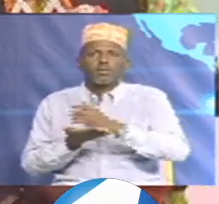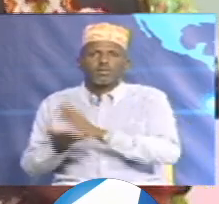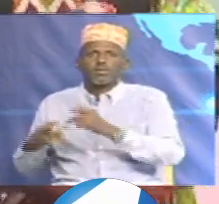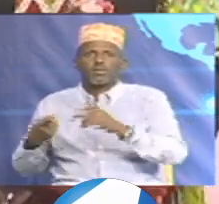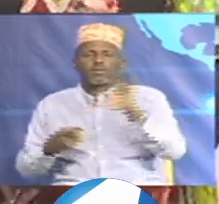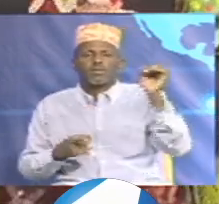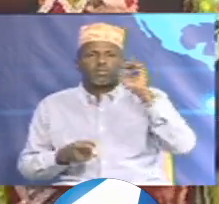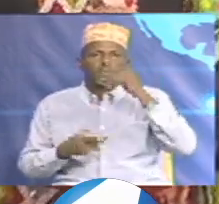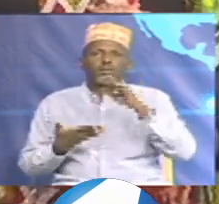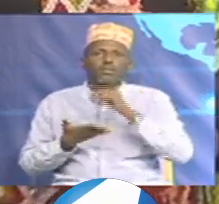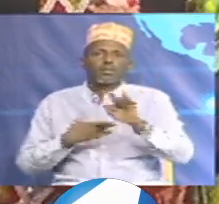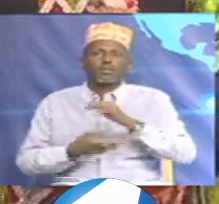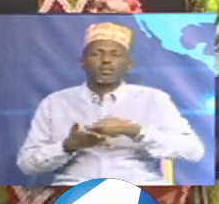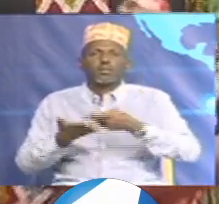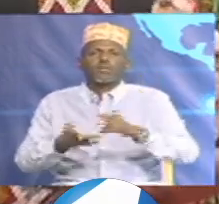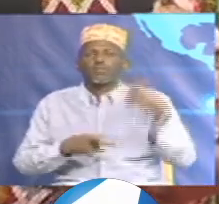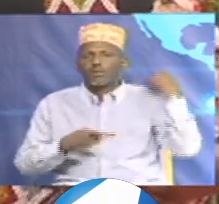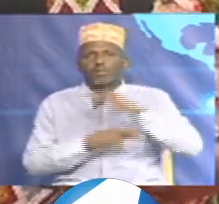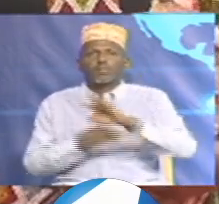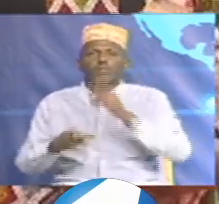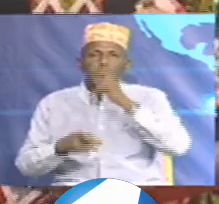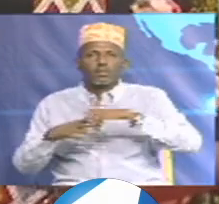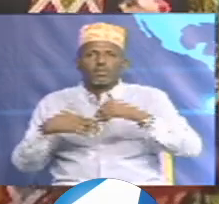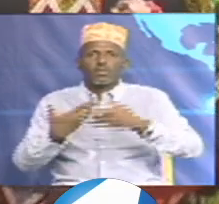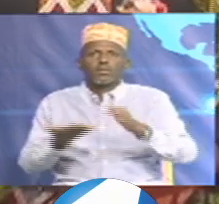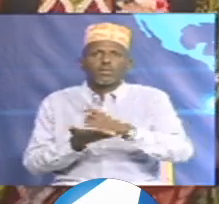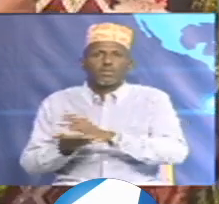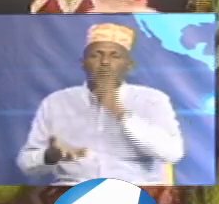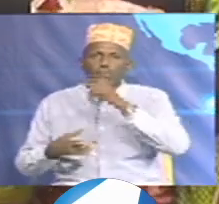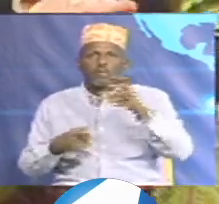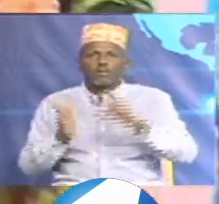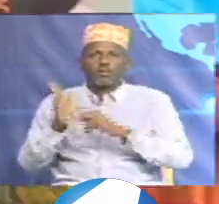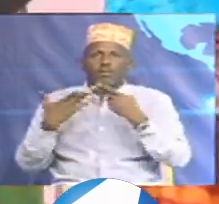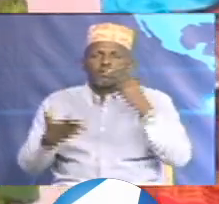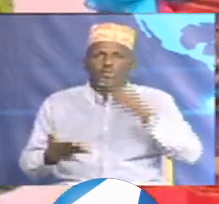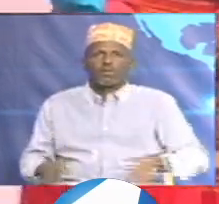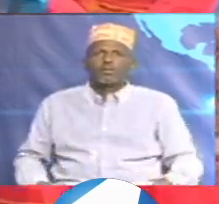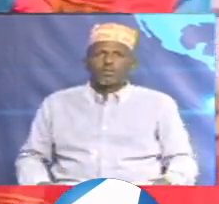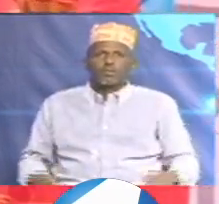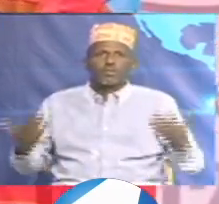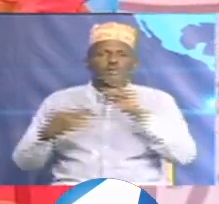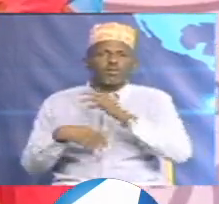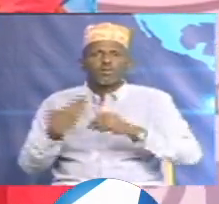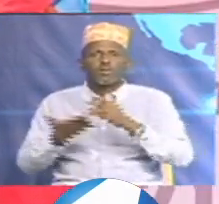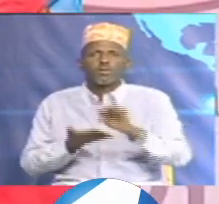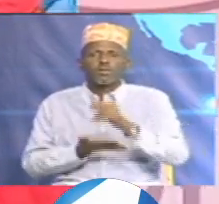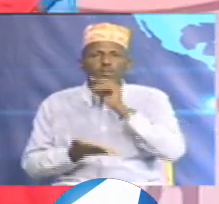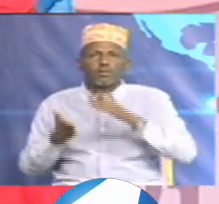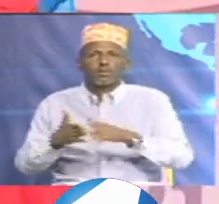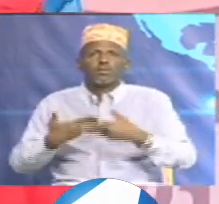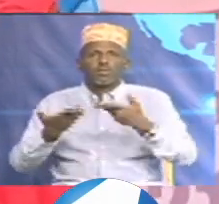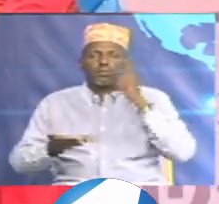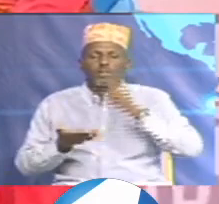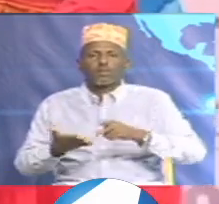IOG pour l'investiture présidentielle aux élections du 9 avril 2021. Enfin, le Parti national